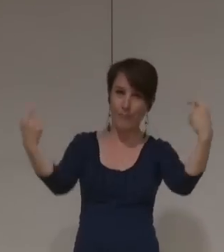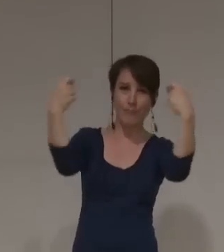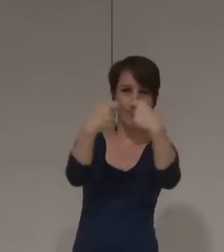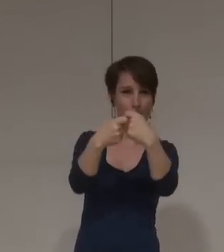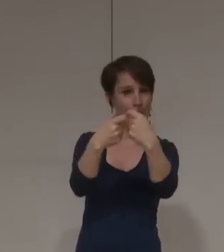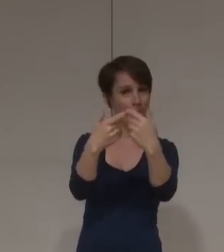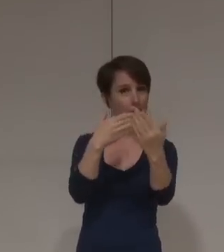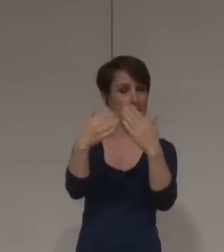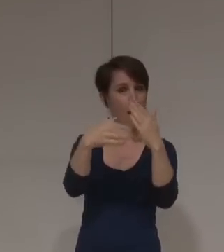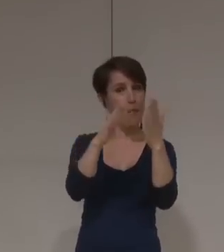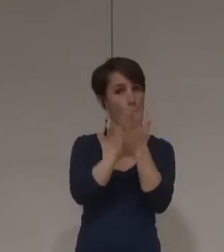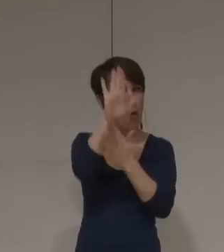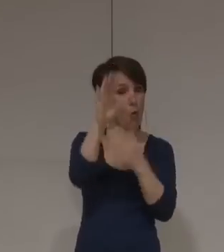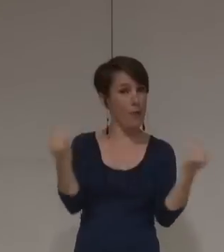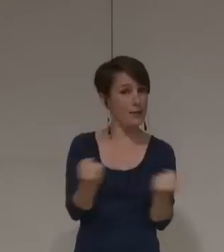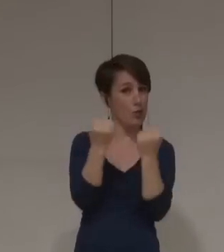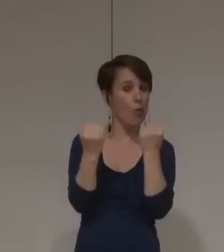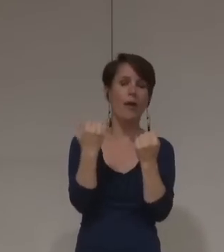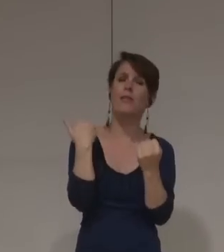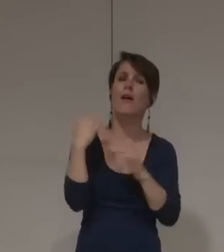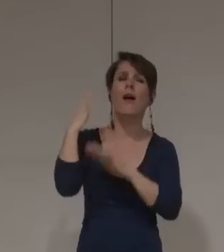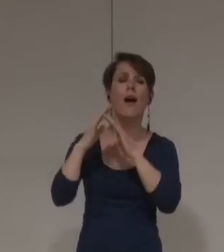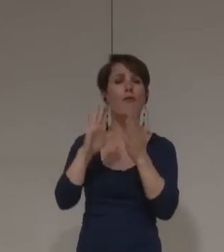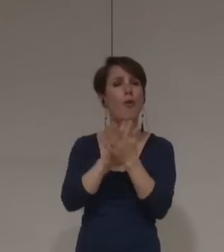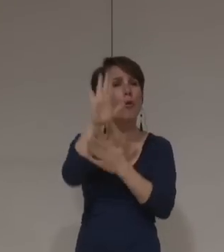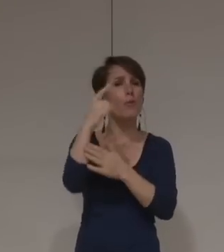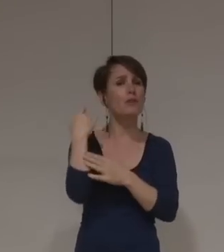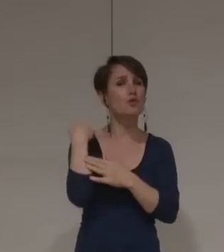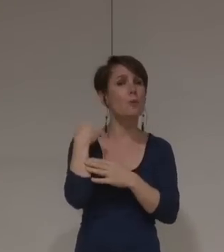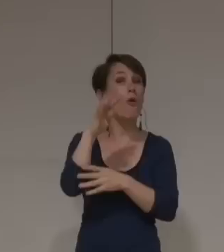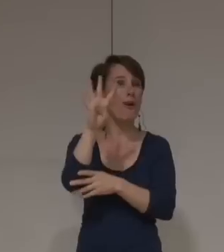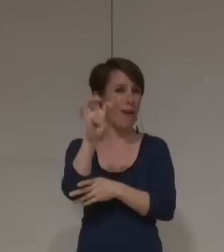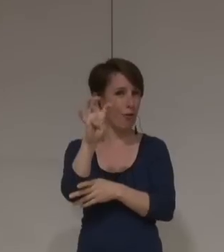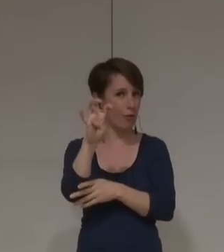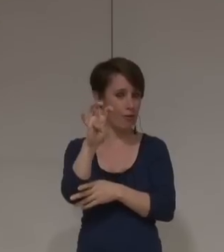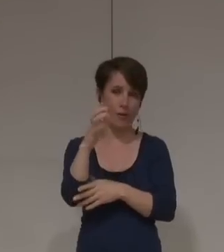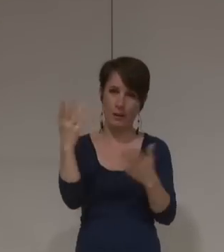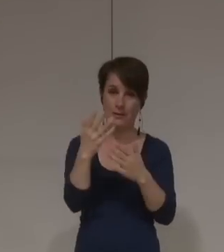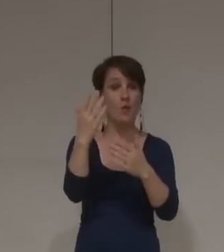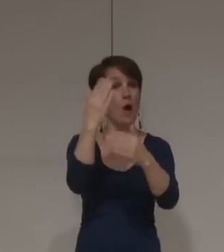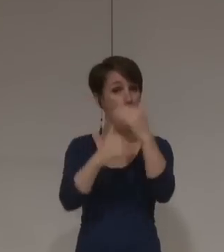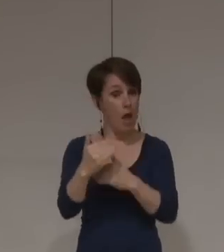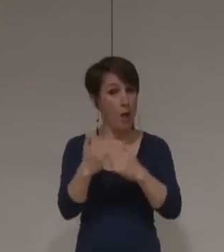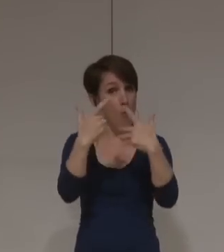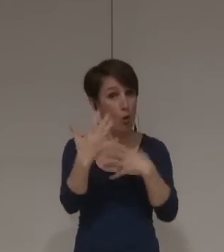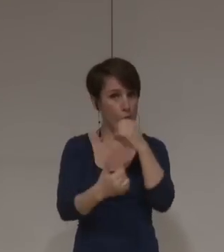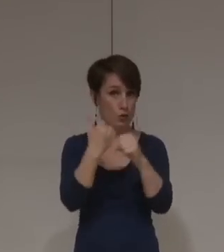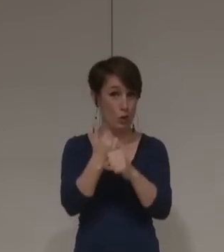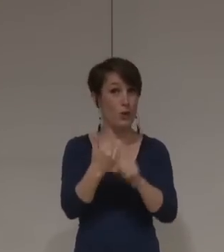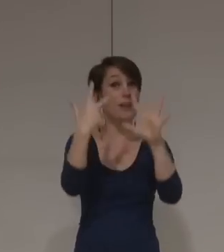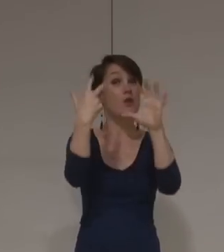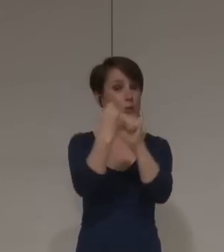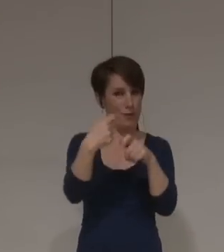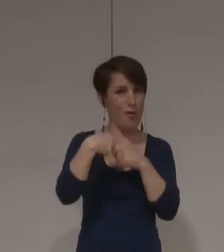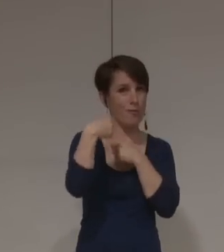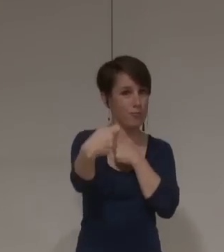donc l'engagement numéro 40 de notre programme c'est-à-dire un plan pluriannuel de 8 ans de modernisation radicale de